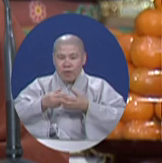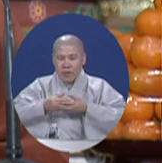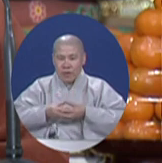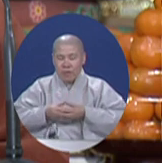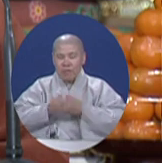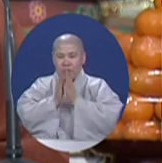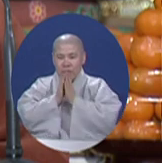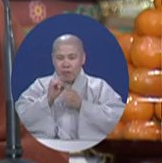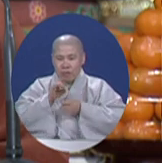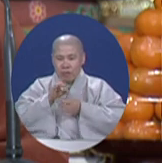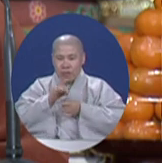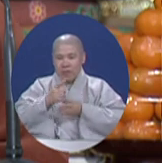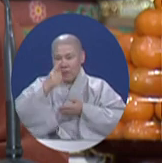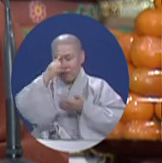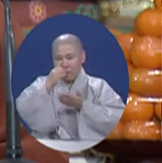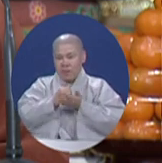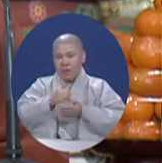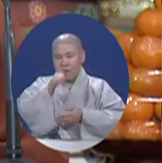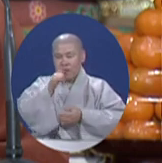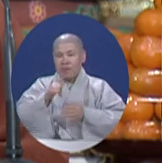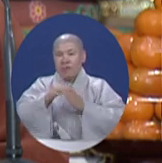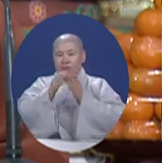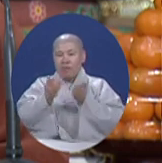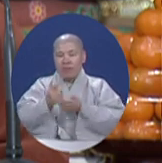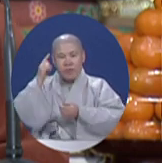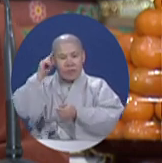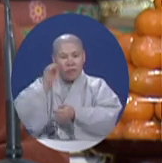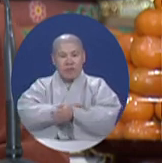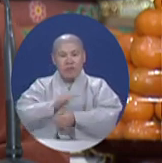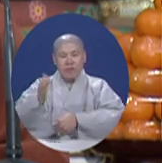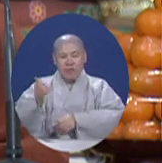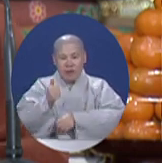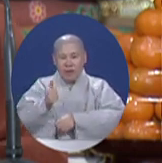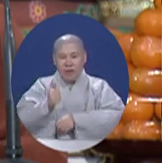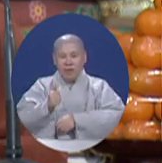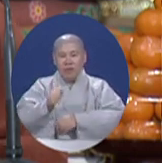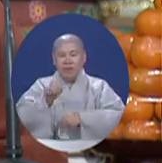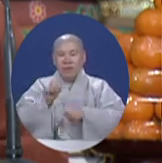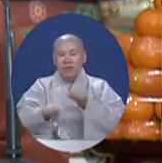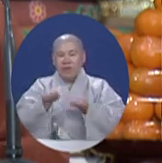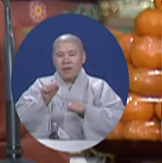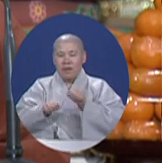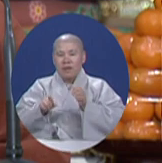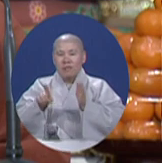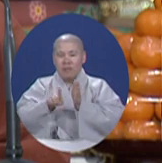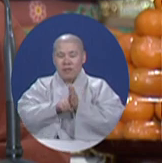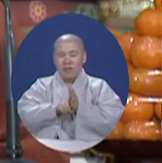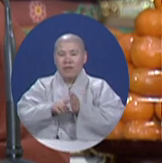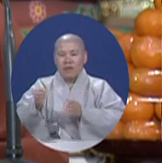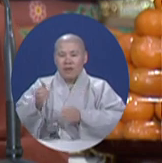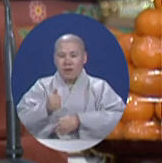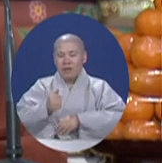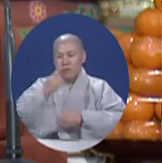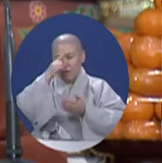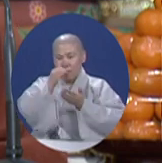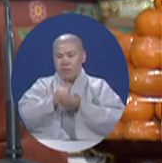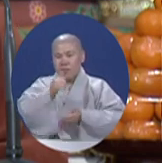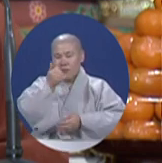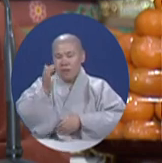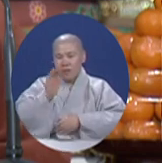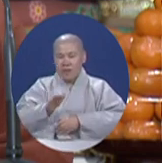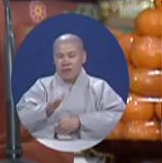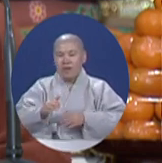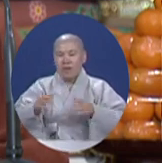다 있는데 이 지혜가 다 갖추어지고 실행도 갖추어진 분이 다 있는데 그 대중 전체가 모이면